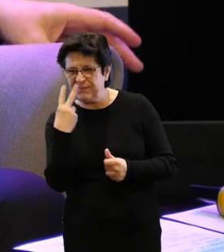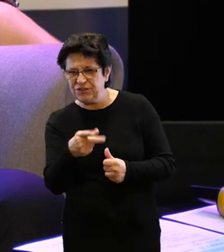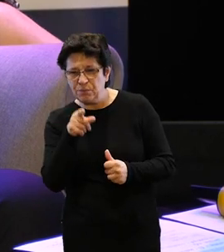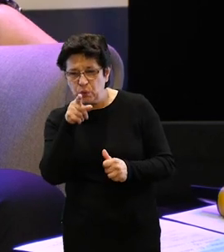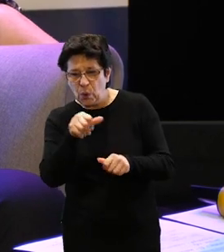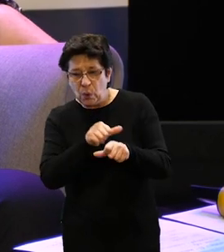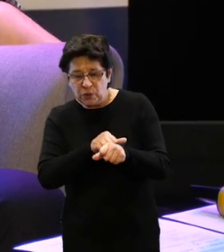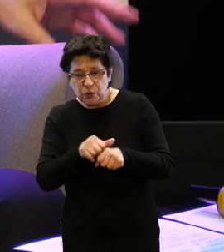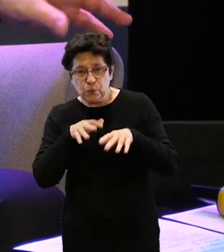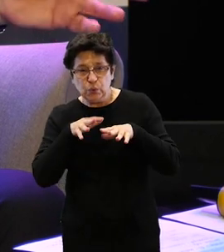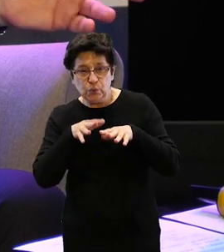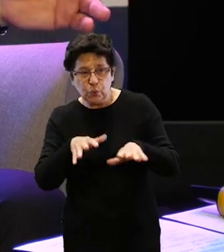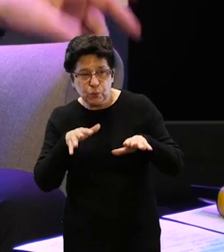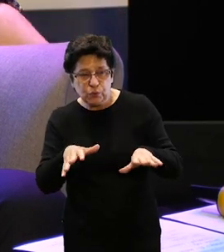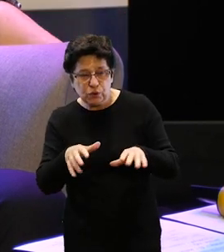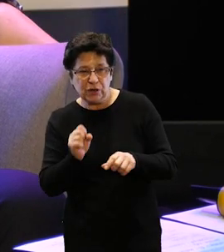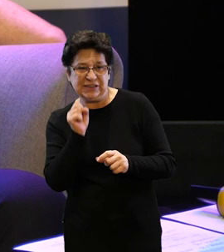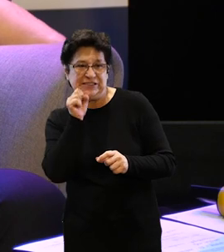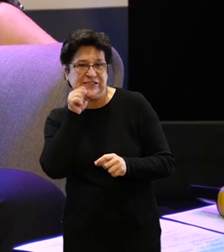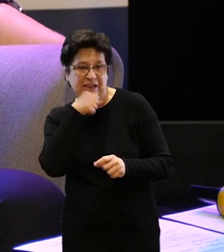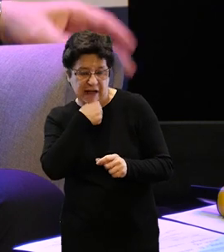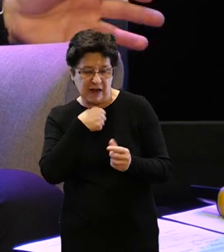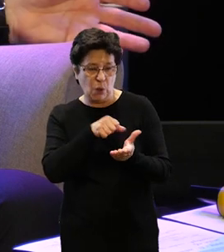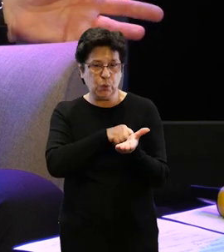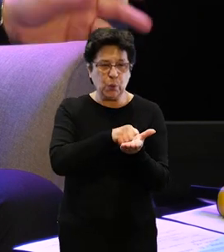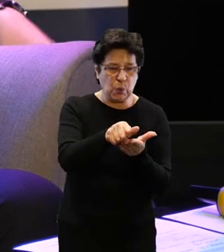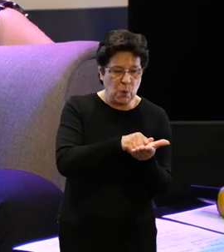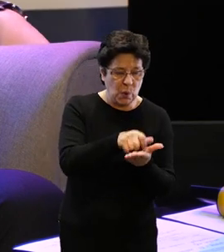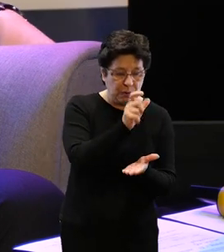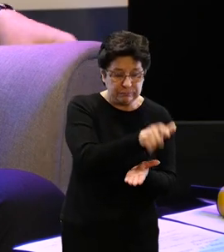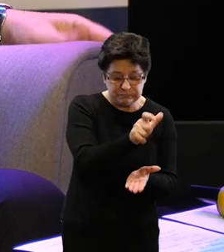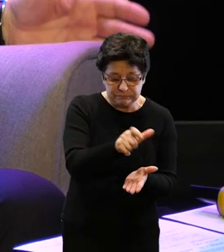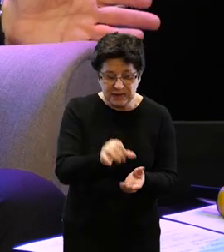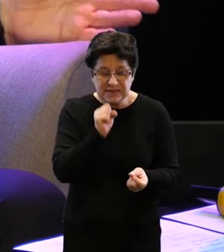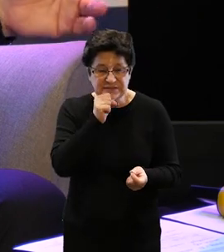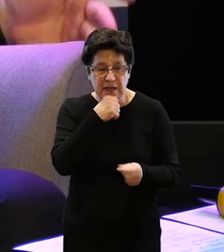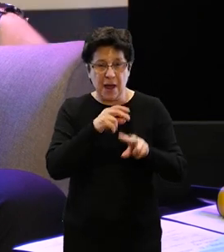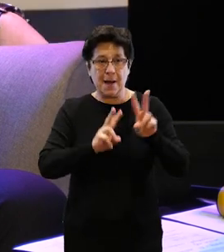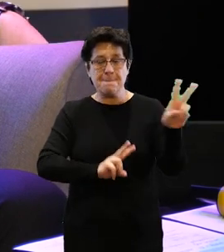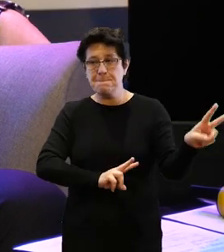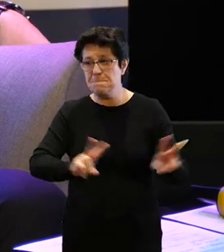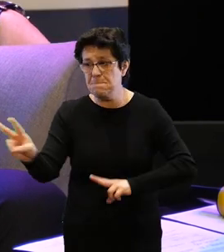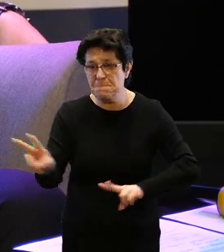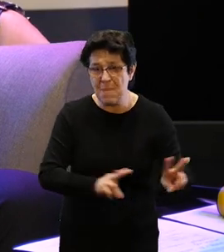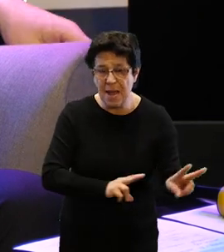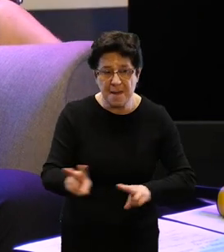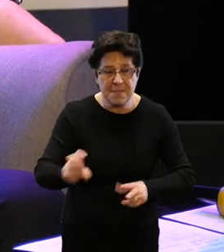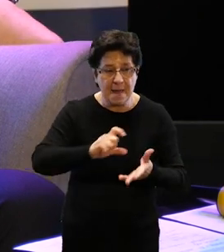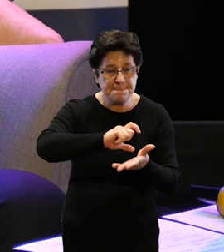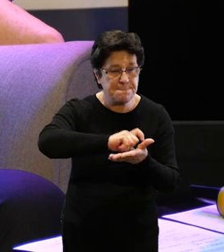przeszłości jest sporo fragmentów starej drukarni są jakieś starsze meble mamy wspaniały pokój